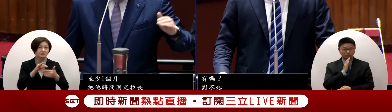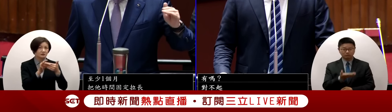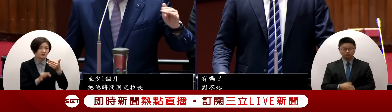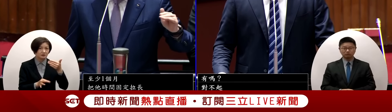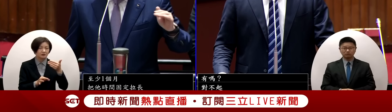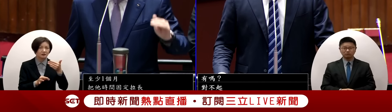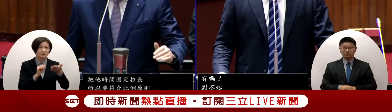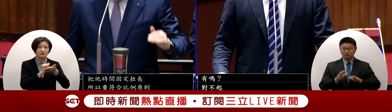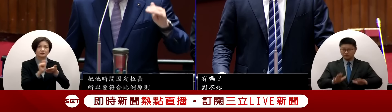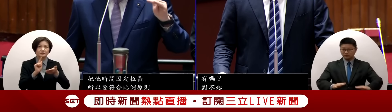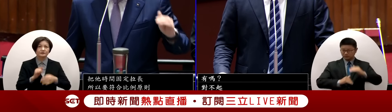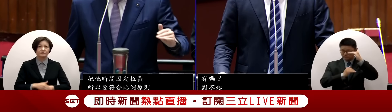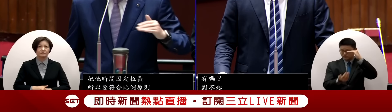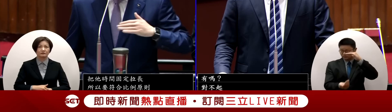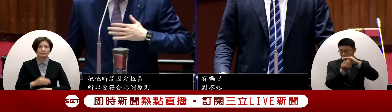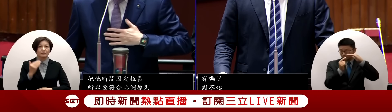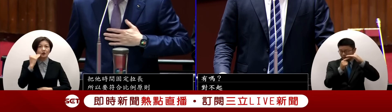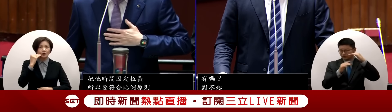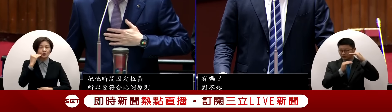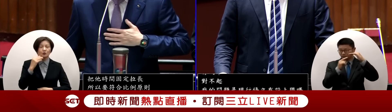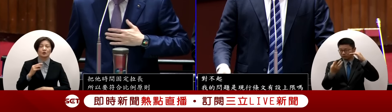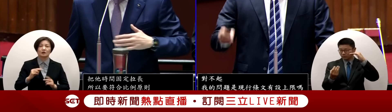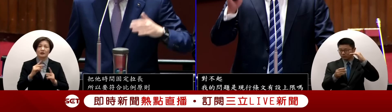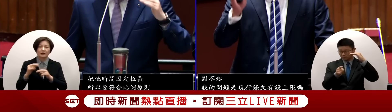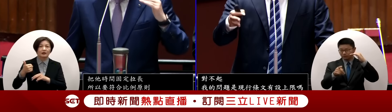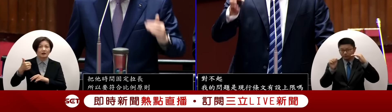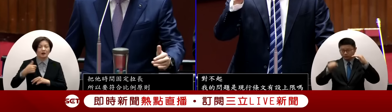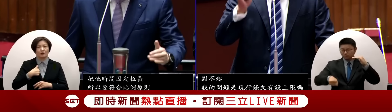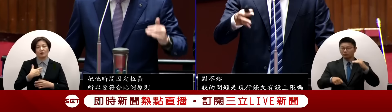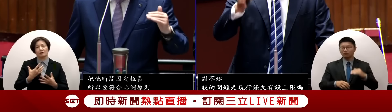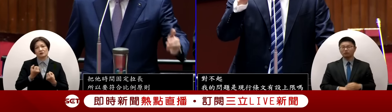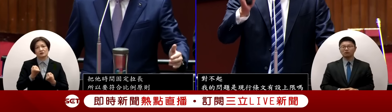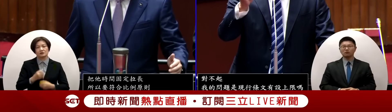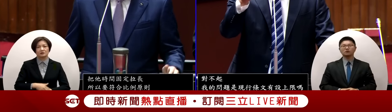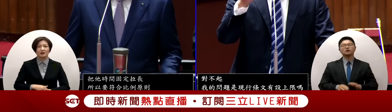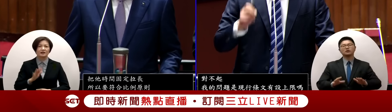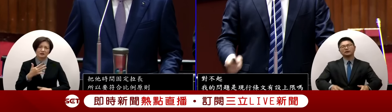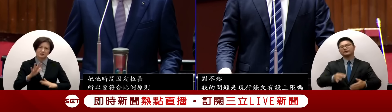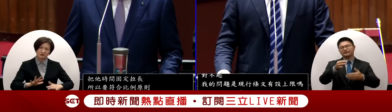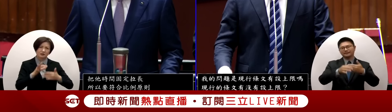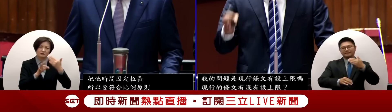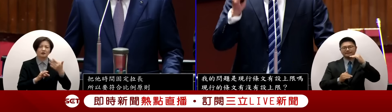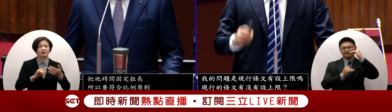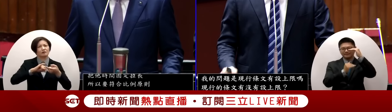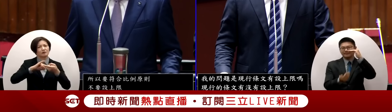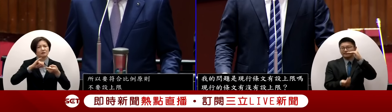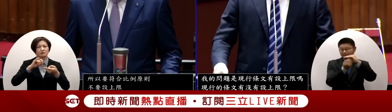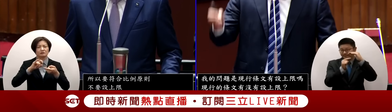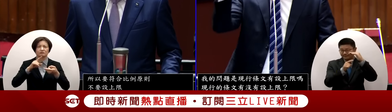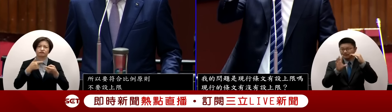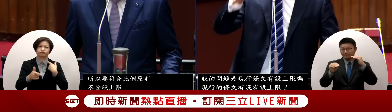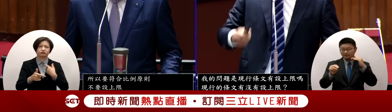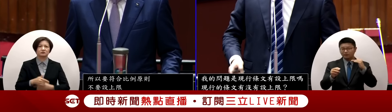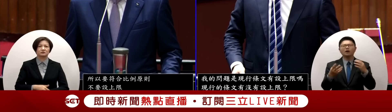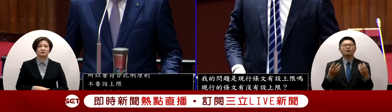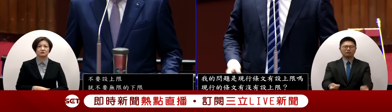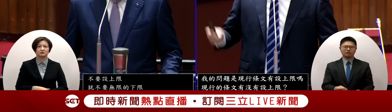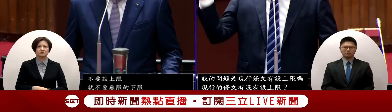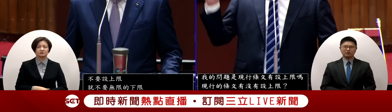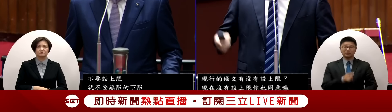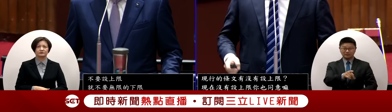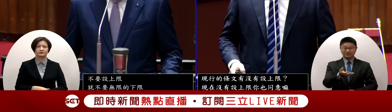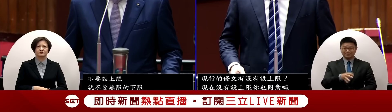文 是没有设上限 吗？如果让它可以更好，我当然接受。 没有。 但是 现在的条文有没有设上限嘛？没有嘛。所以按照你的